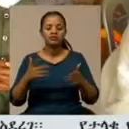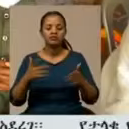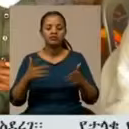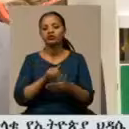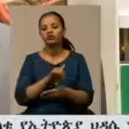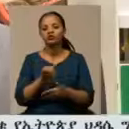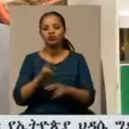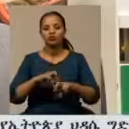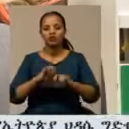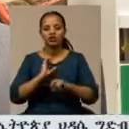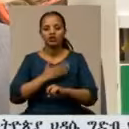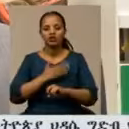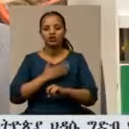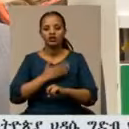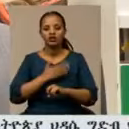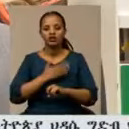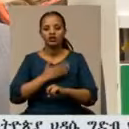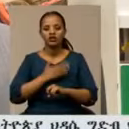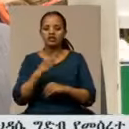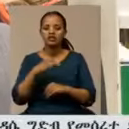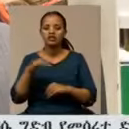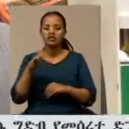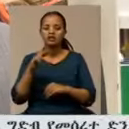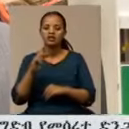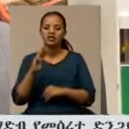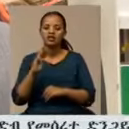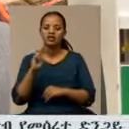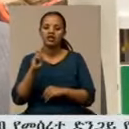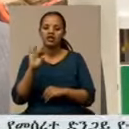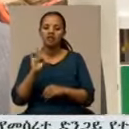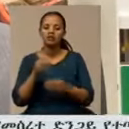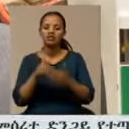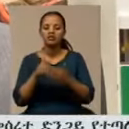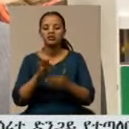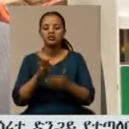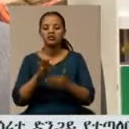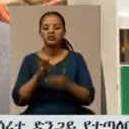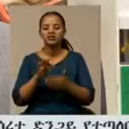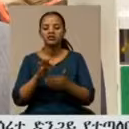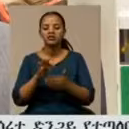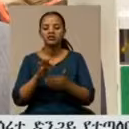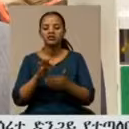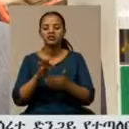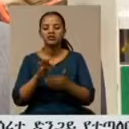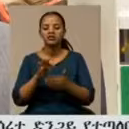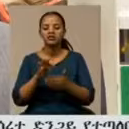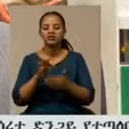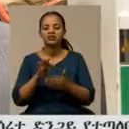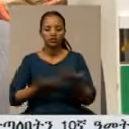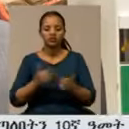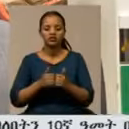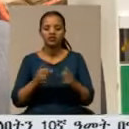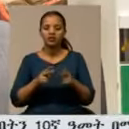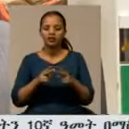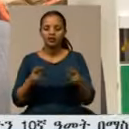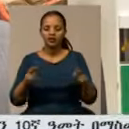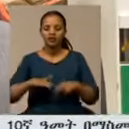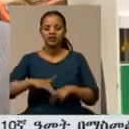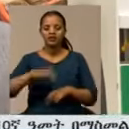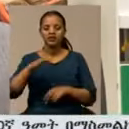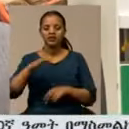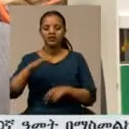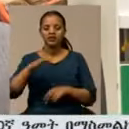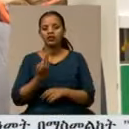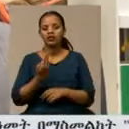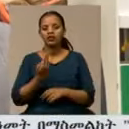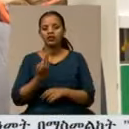እንደዚሁ በወረዳችን ውስጥ እዚህ ሰሜን መስቀላ በቅርበት የምናገኝ በመሆኑ ለህዝብ አገልግሎት እጅግ በጣም ከፍተኛ ፋይዳ